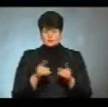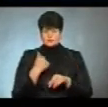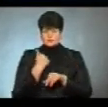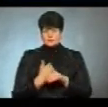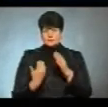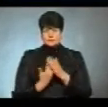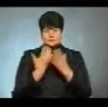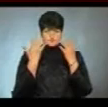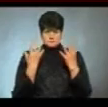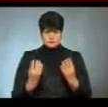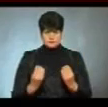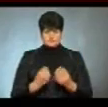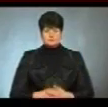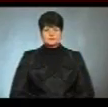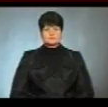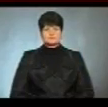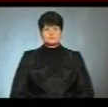дня.